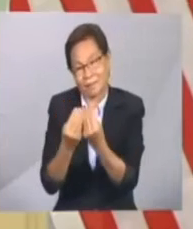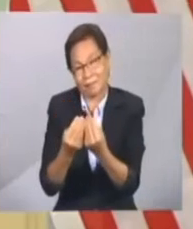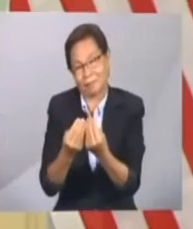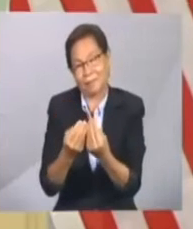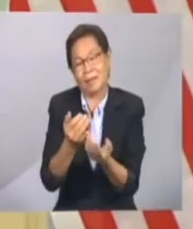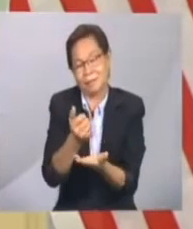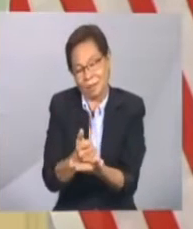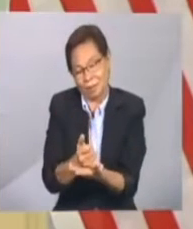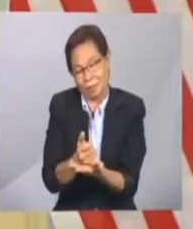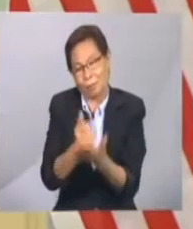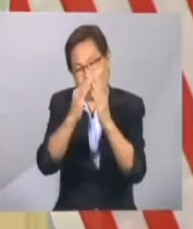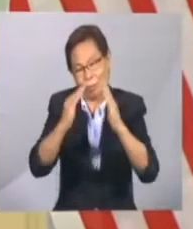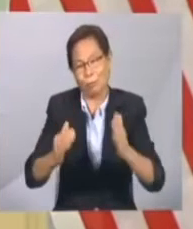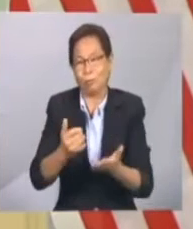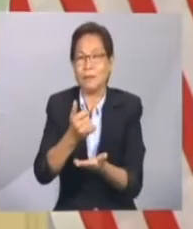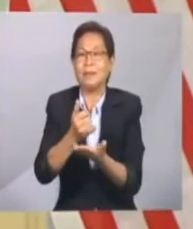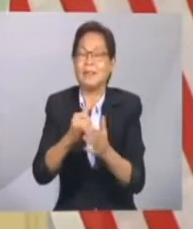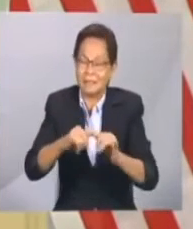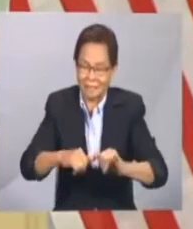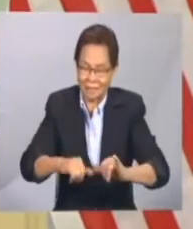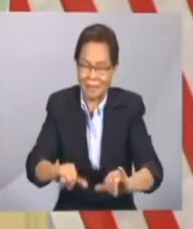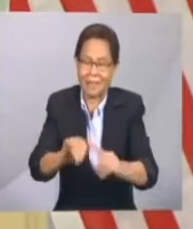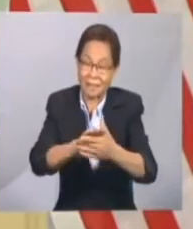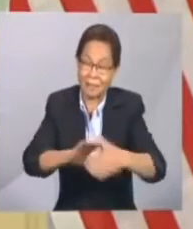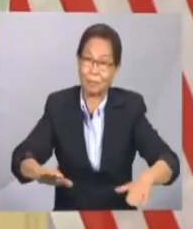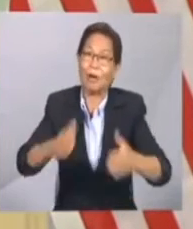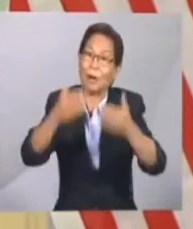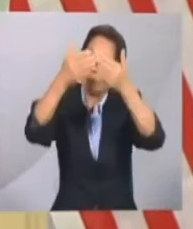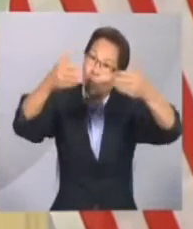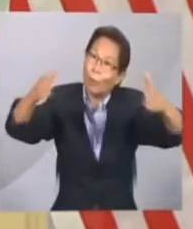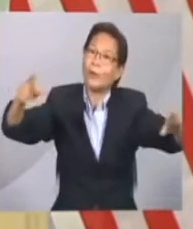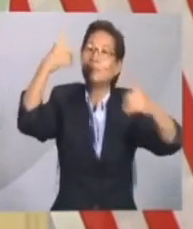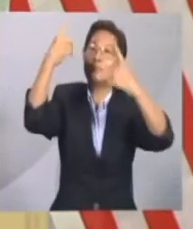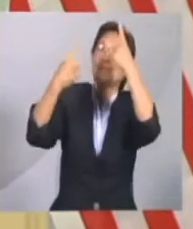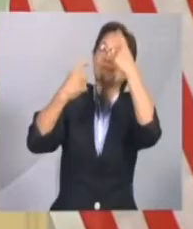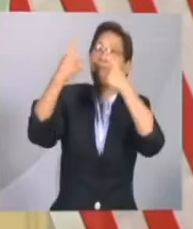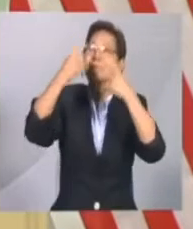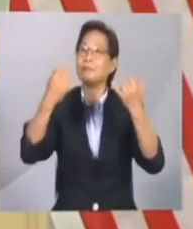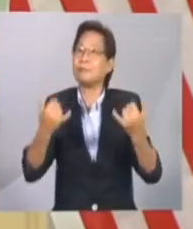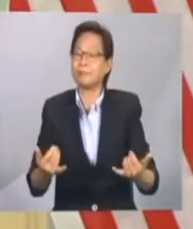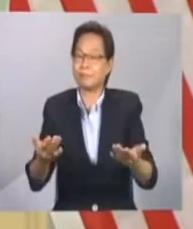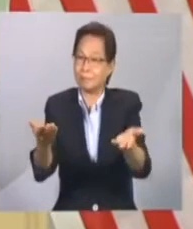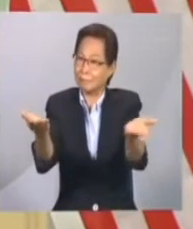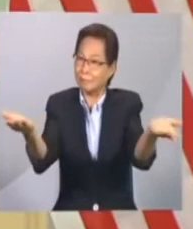Stay home, stay safe. Saya buka kepada soalan.